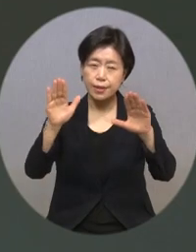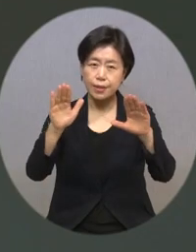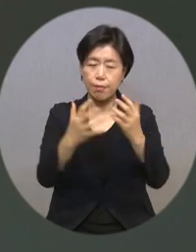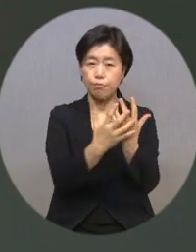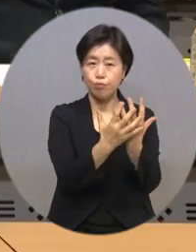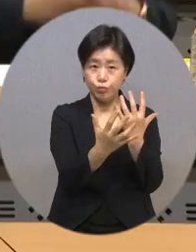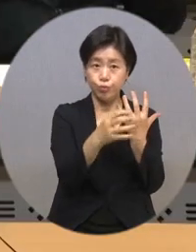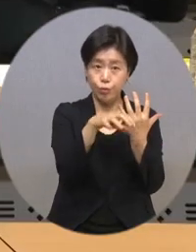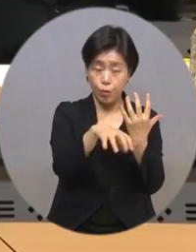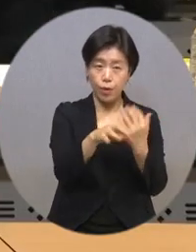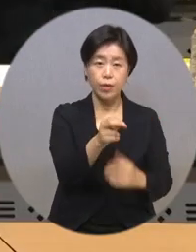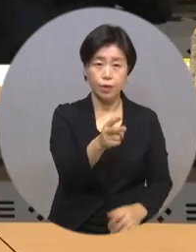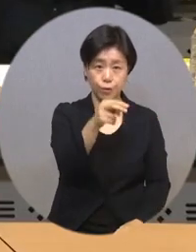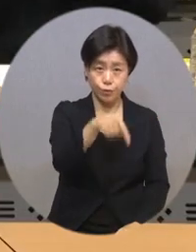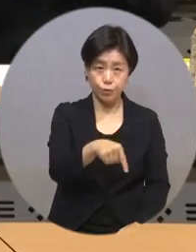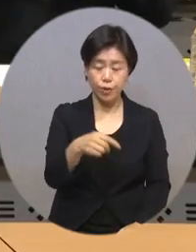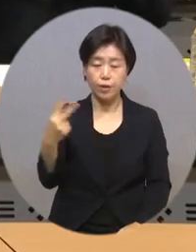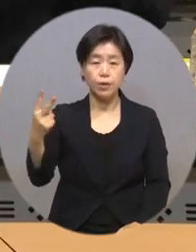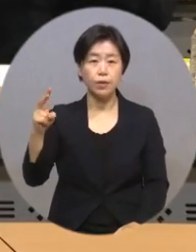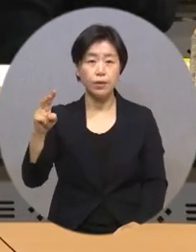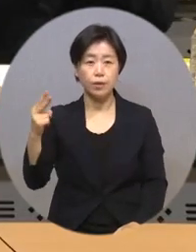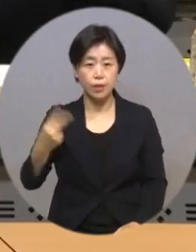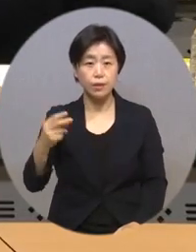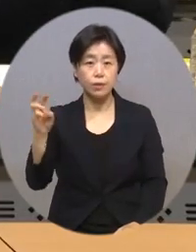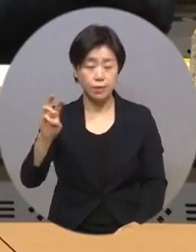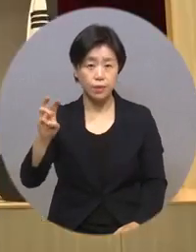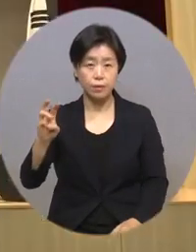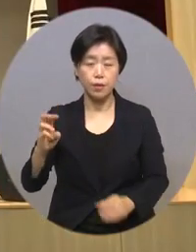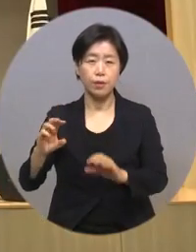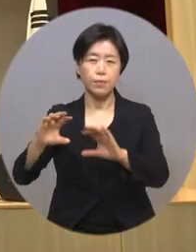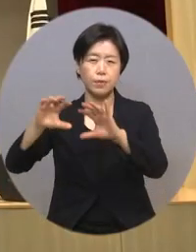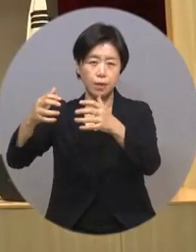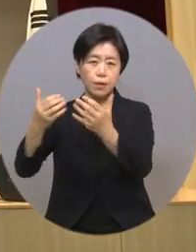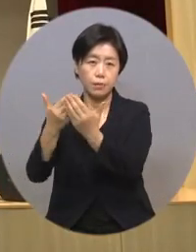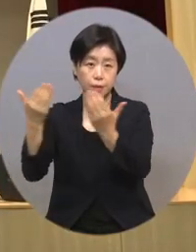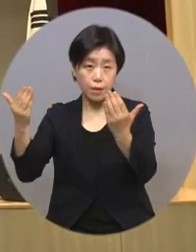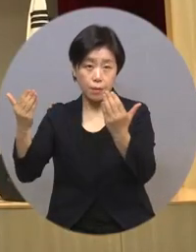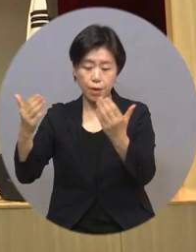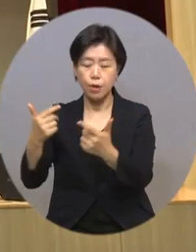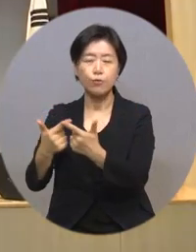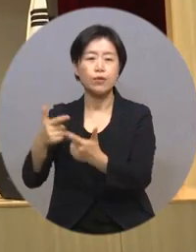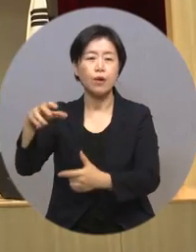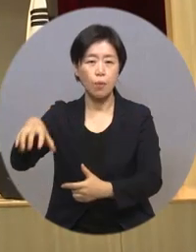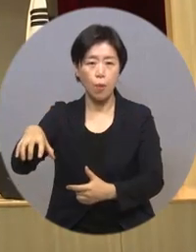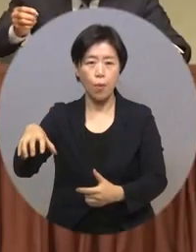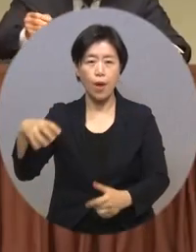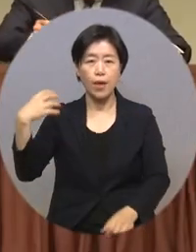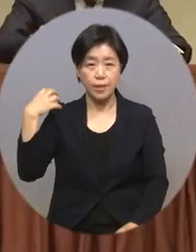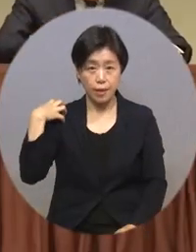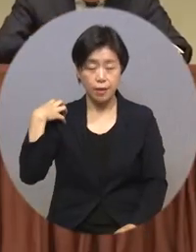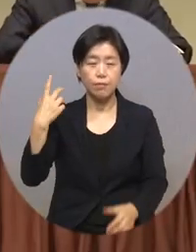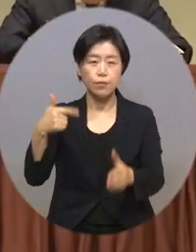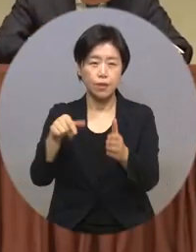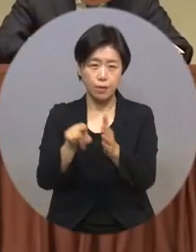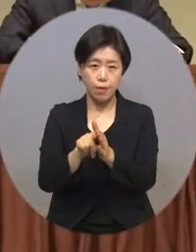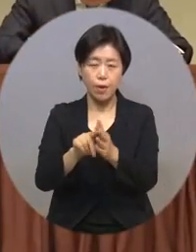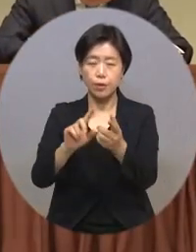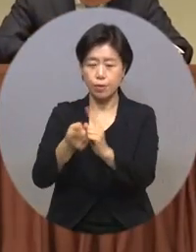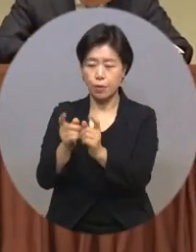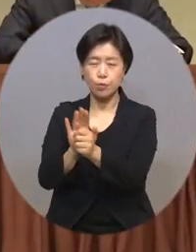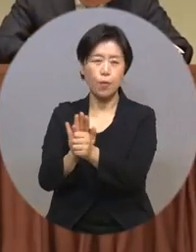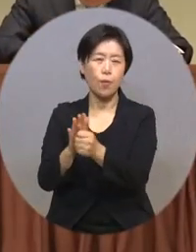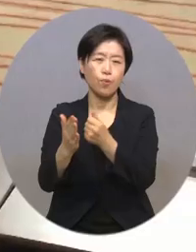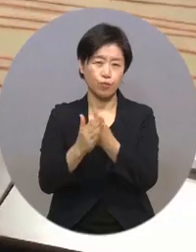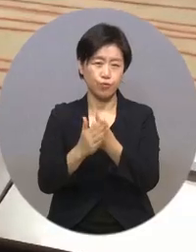총회는 여수에 2030 세계박람회는 부산에 위치할 수 있도록 상호 지원을 위한 업무